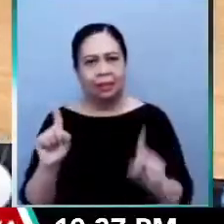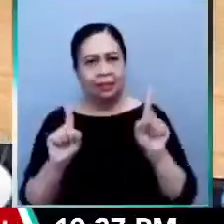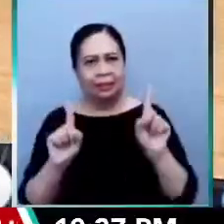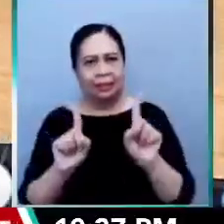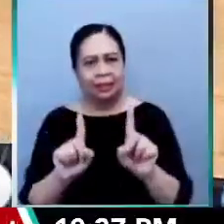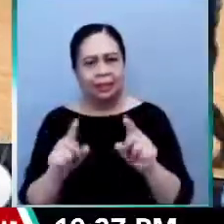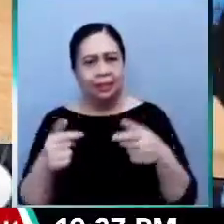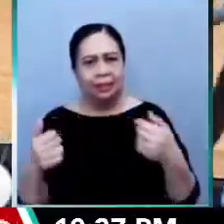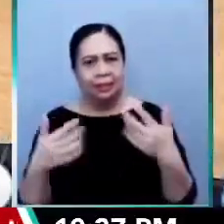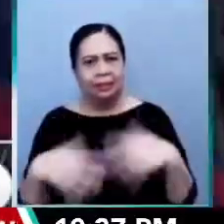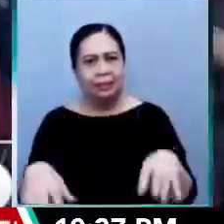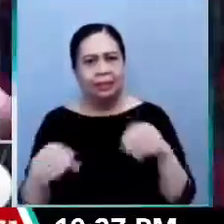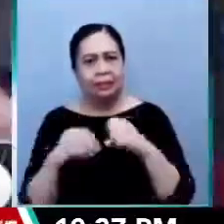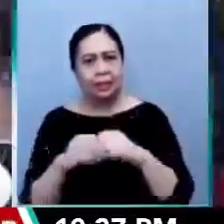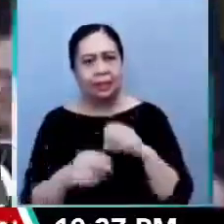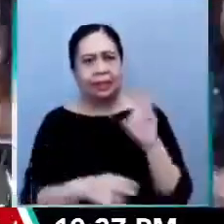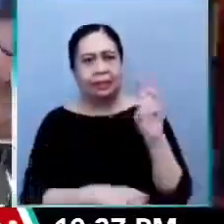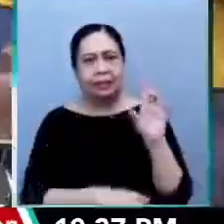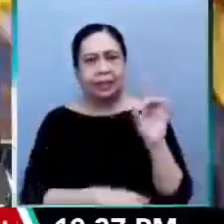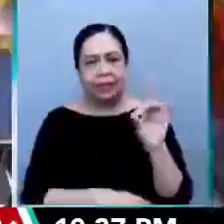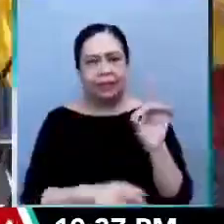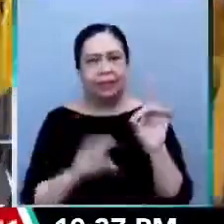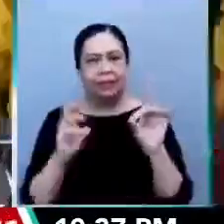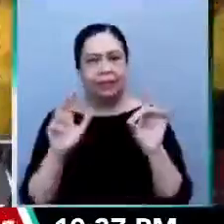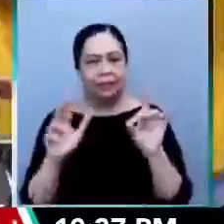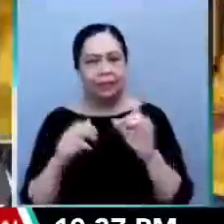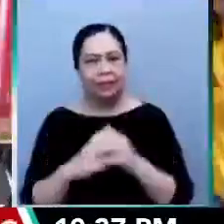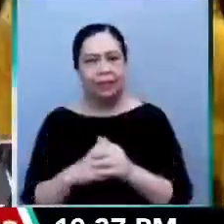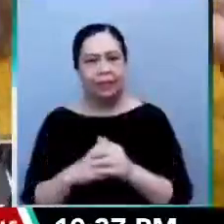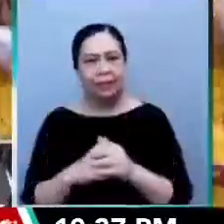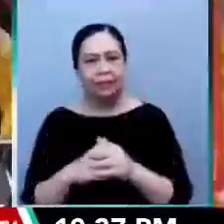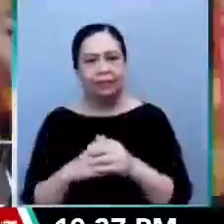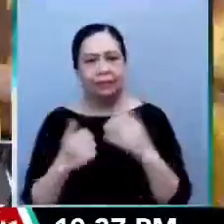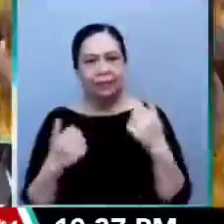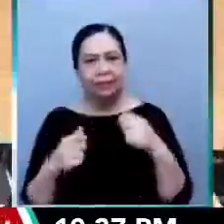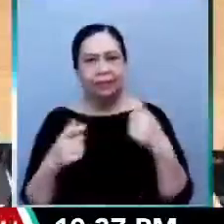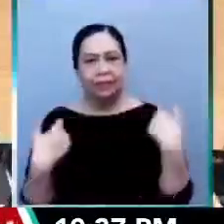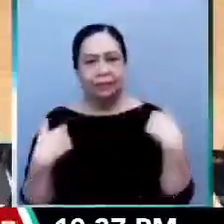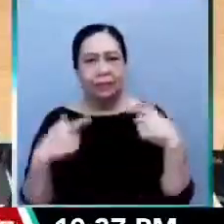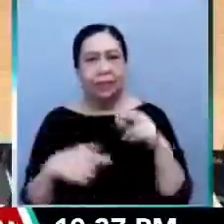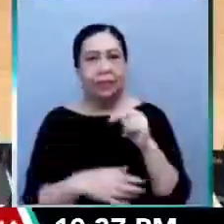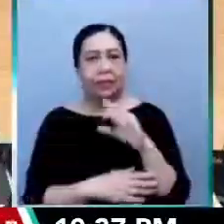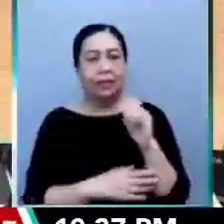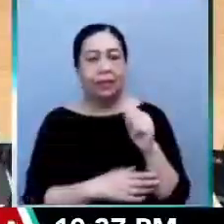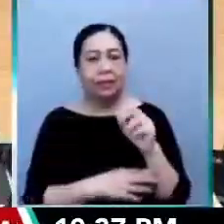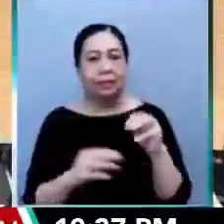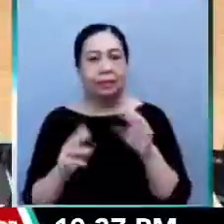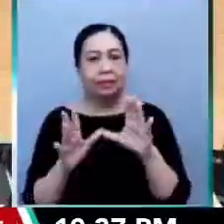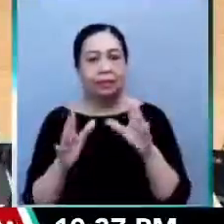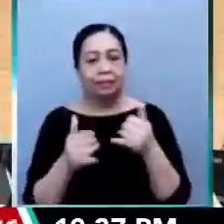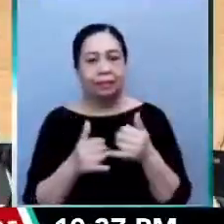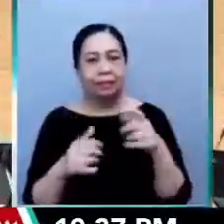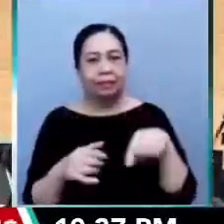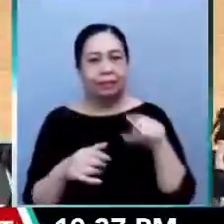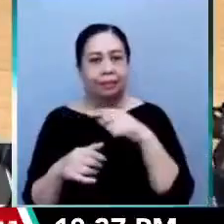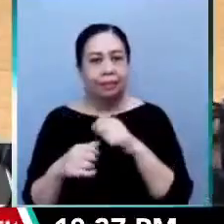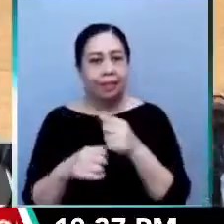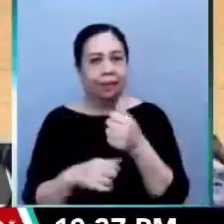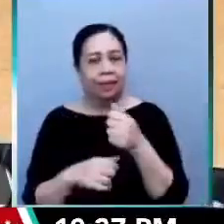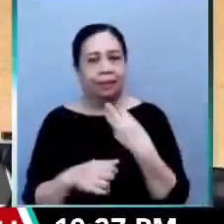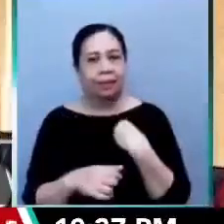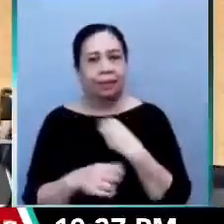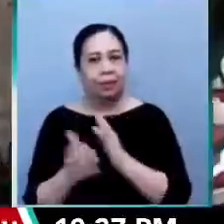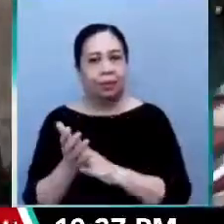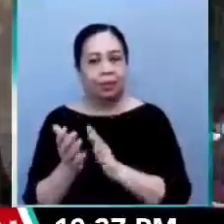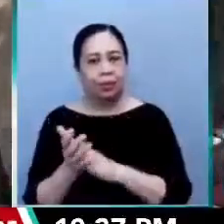sa score na 68-63. Present sa Game 1 ang NCAA Management Committee, ang 10-member school kabilang na ang host